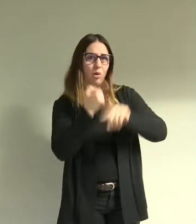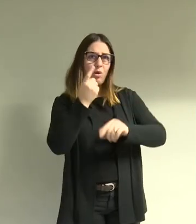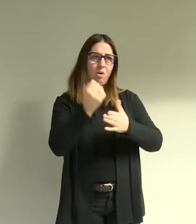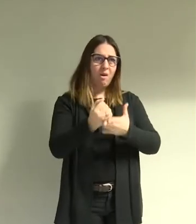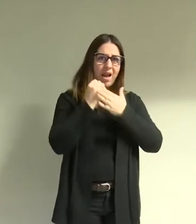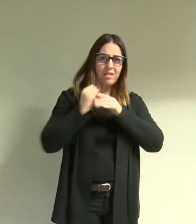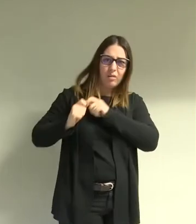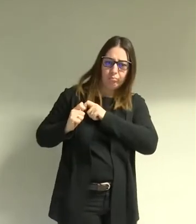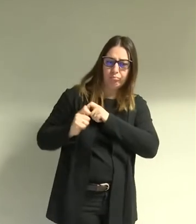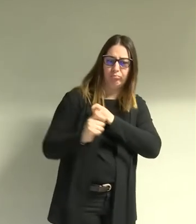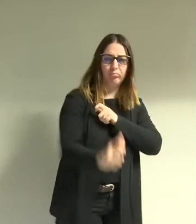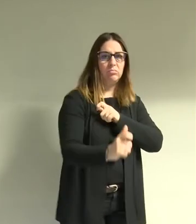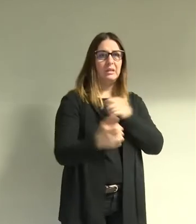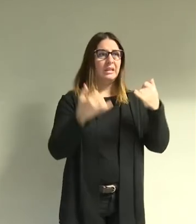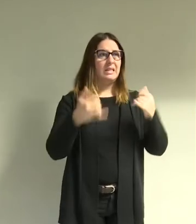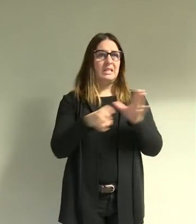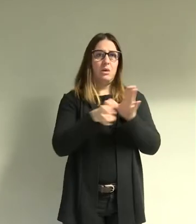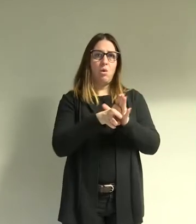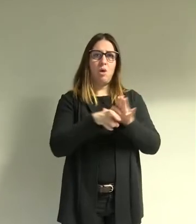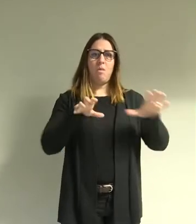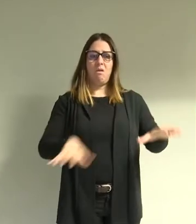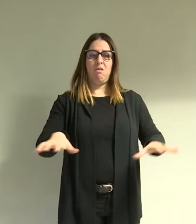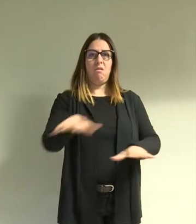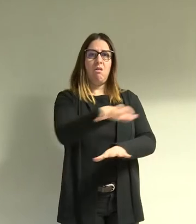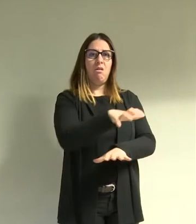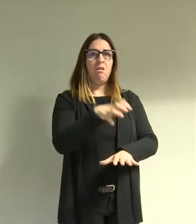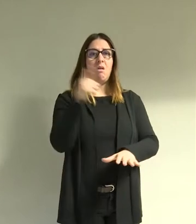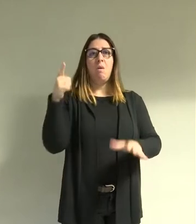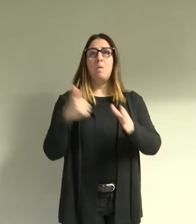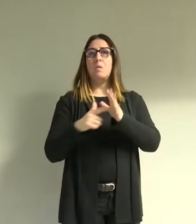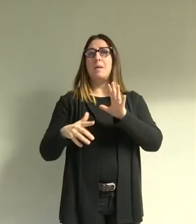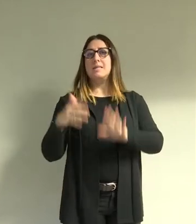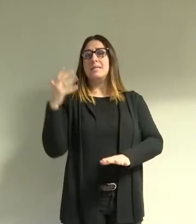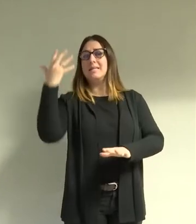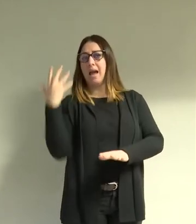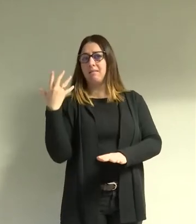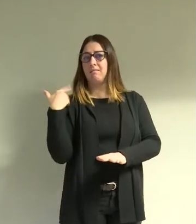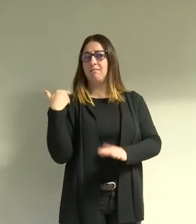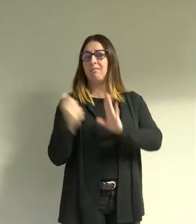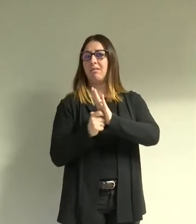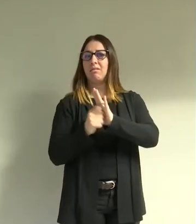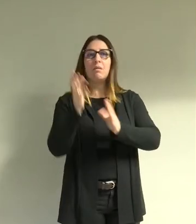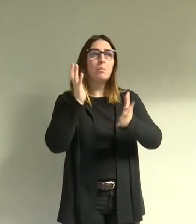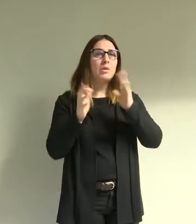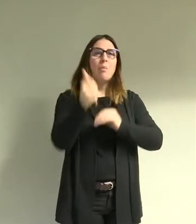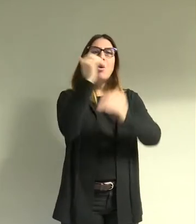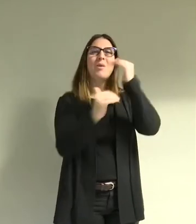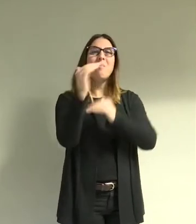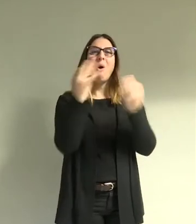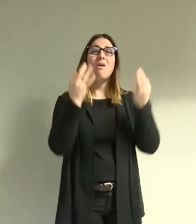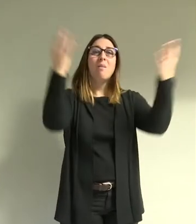nous sommes sur un territoire où peut-être que en 2005 lorsqu'il a eu le premier plan climat